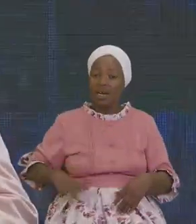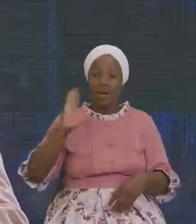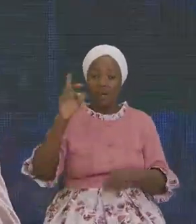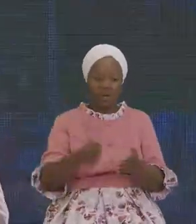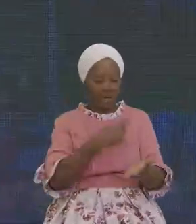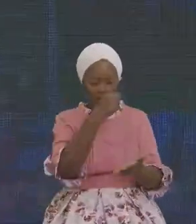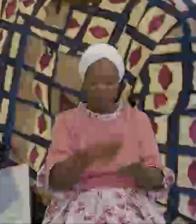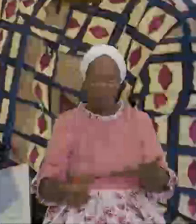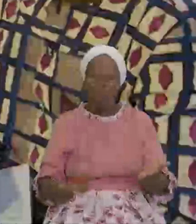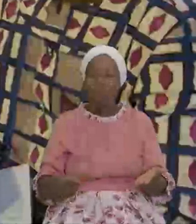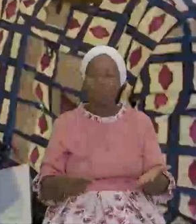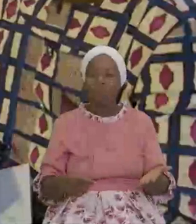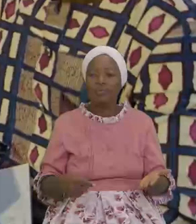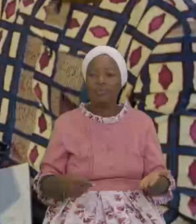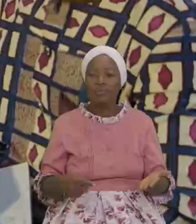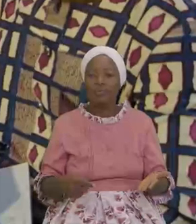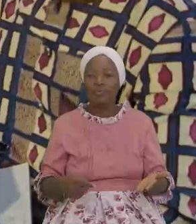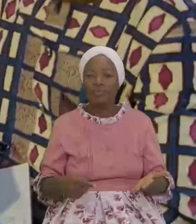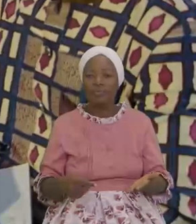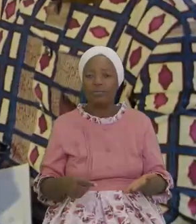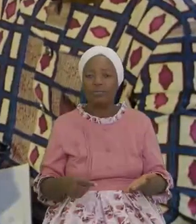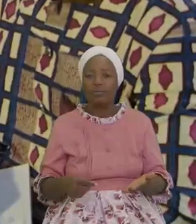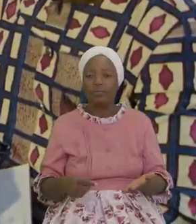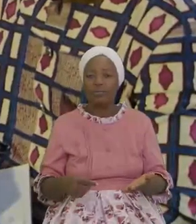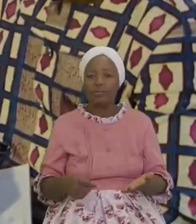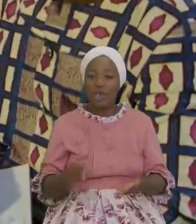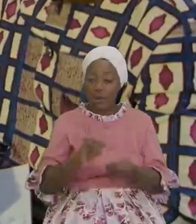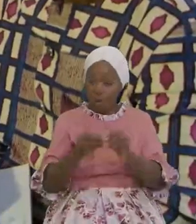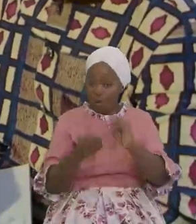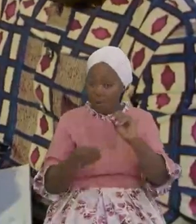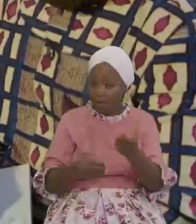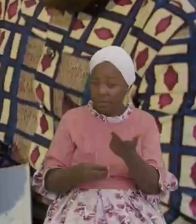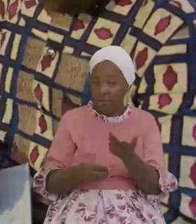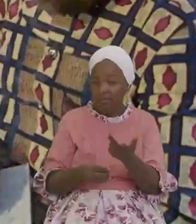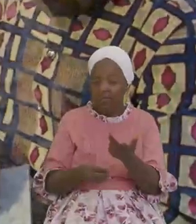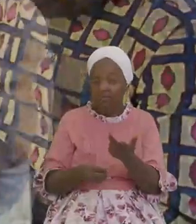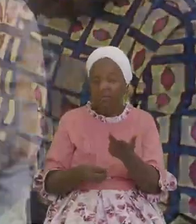a fait dans votre vie, Christ va tout annuler.